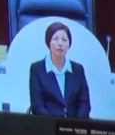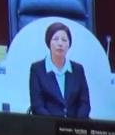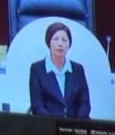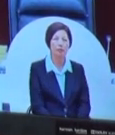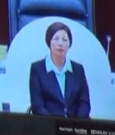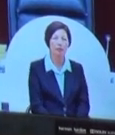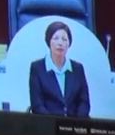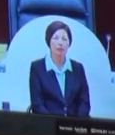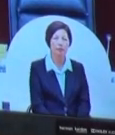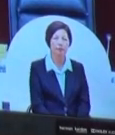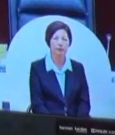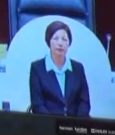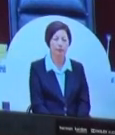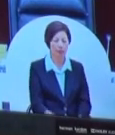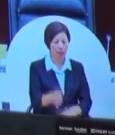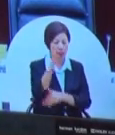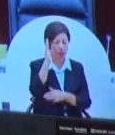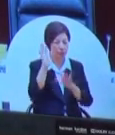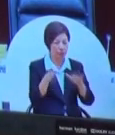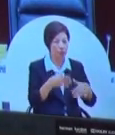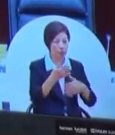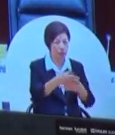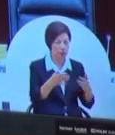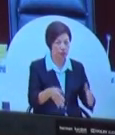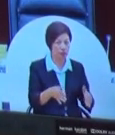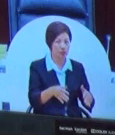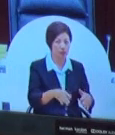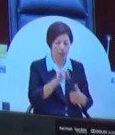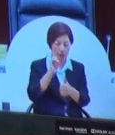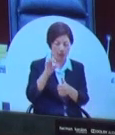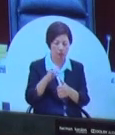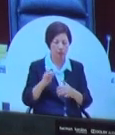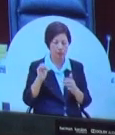先请政务室，然后报进议会后，如果